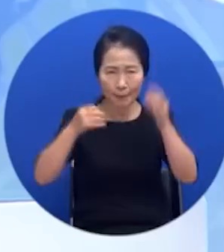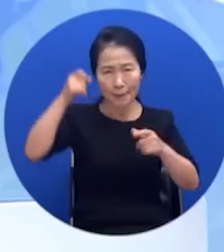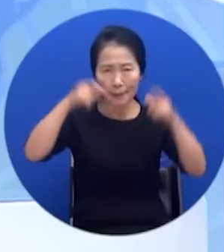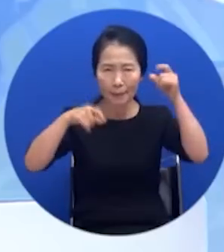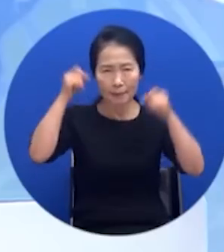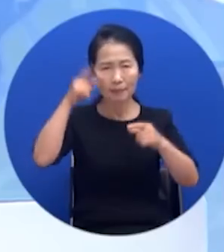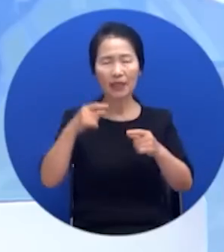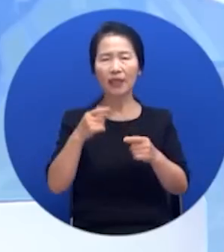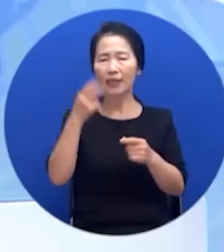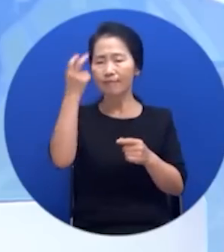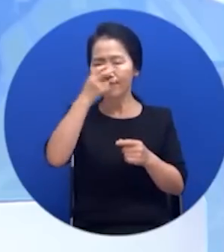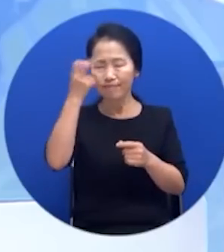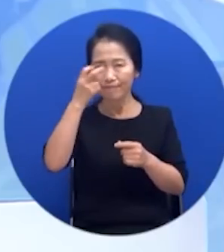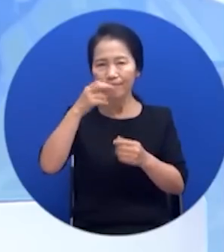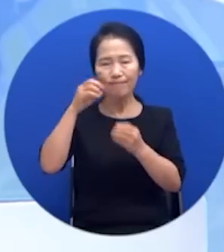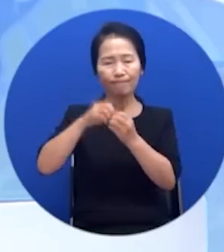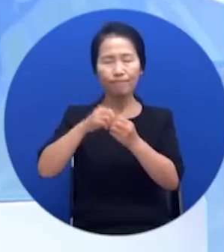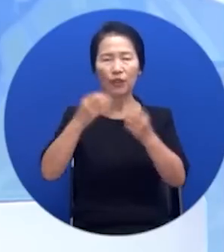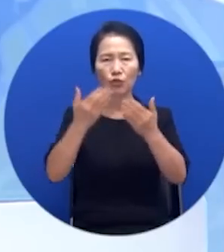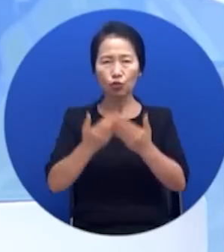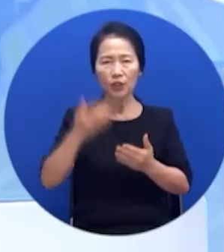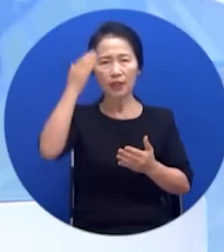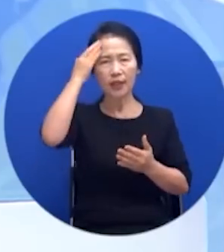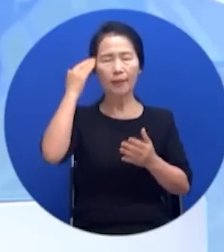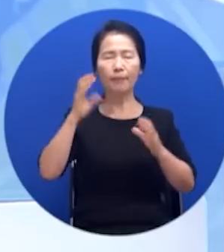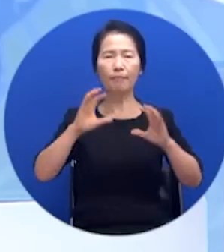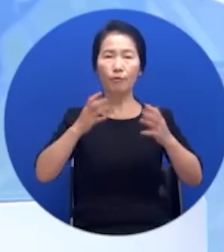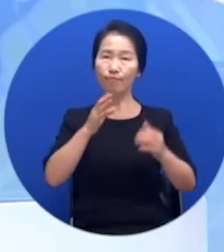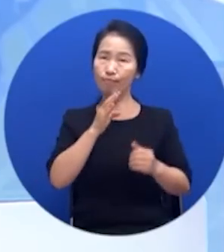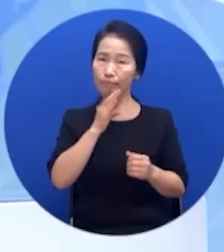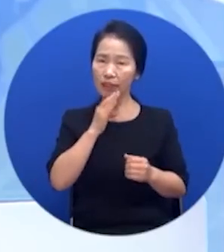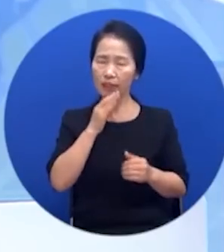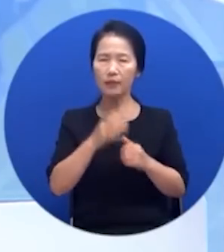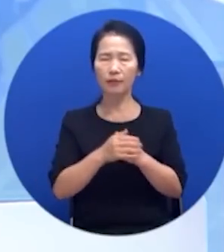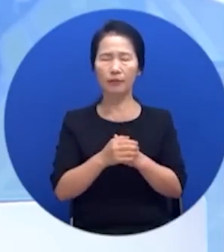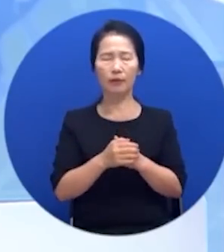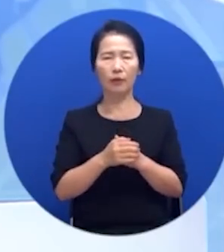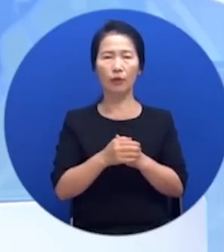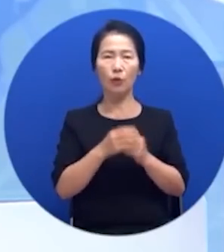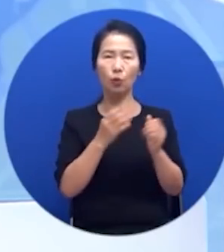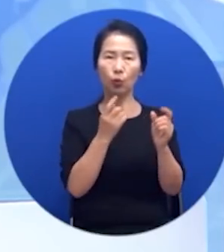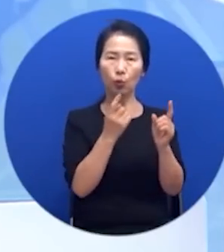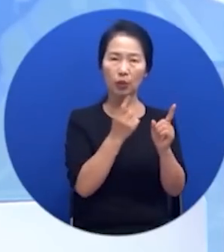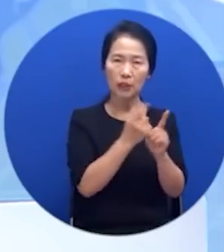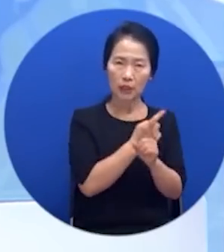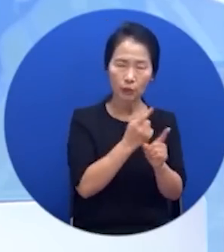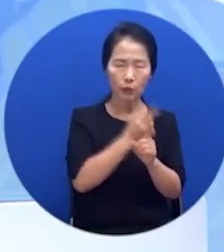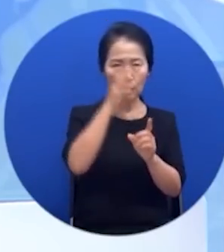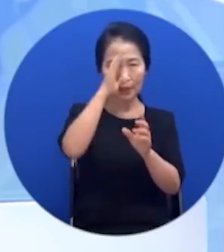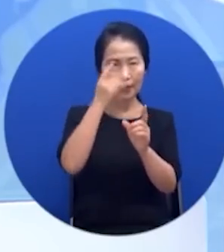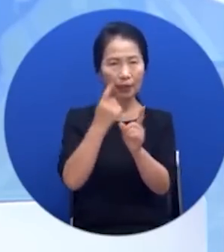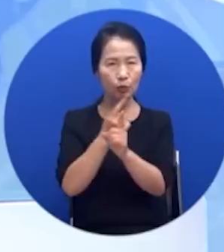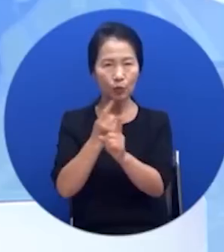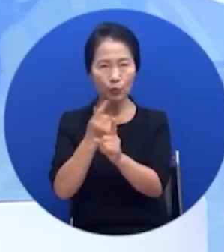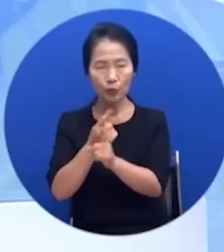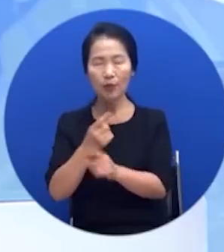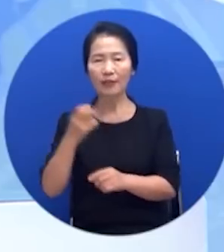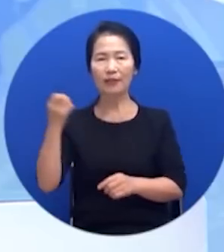가꾸어 우리에게 물려준 대한민국이 아닙니까? 고치고 치료해서